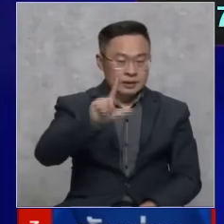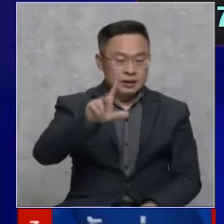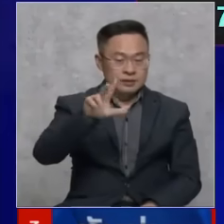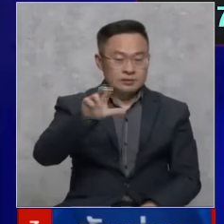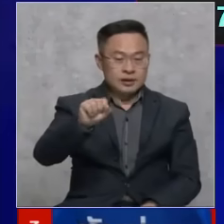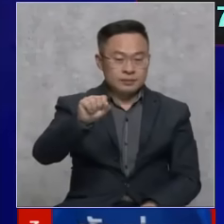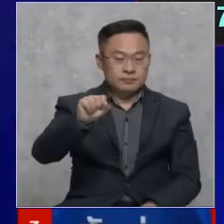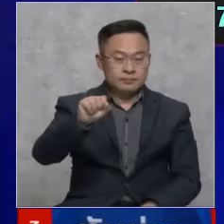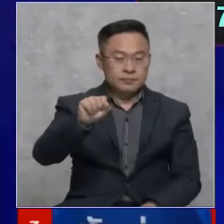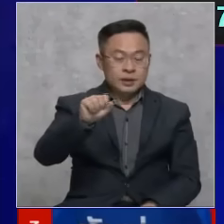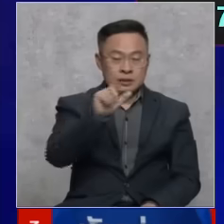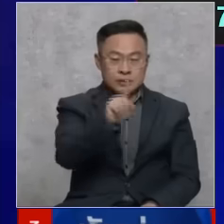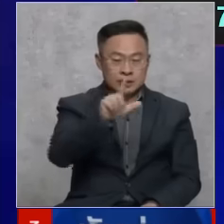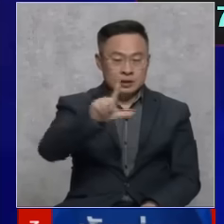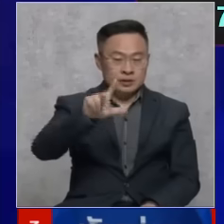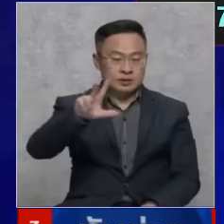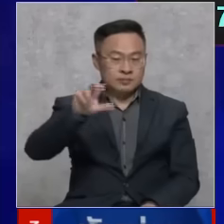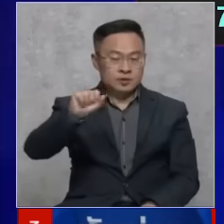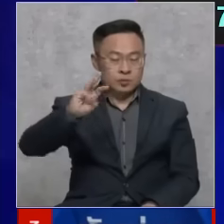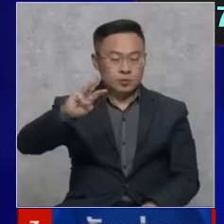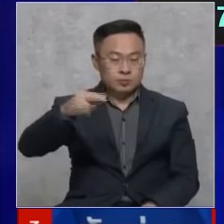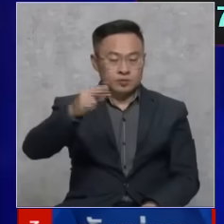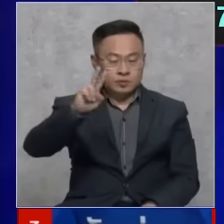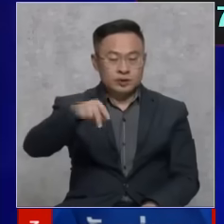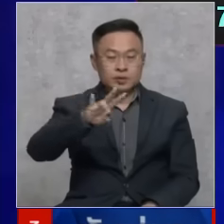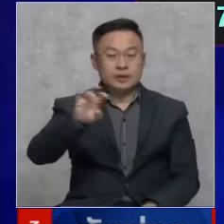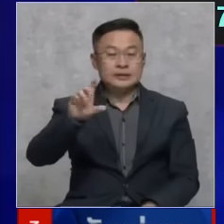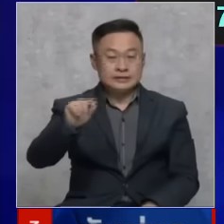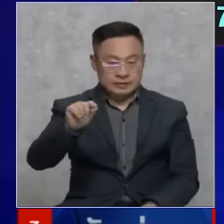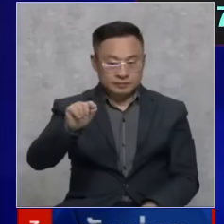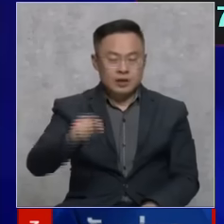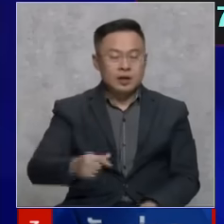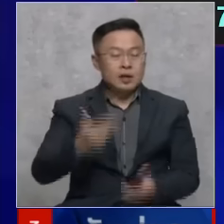1,362,720 บาทแล้วเป็นเงินเดือนเป็นรายจ่ายต่อปี